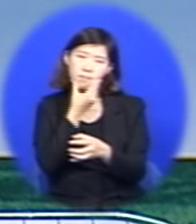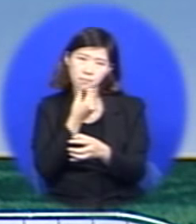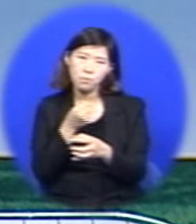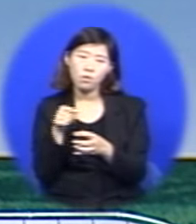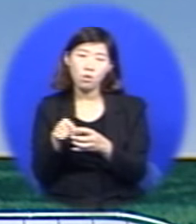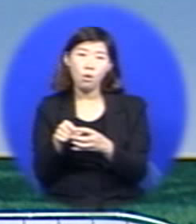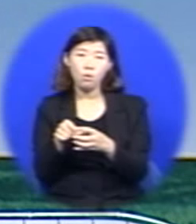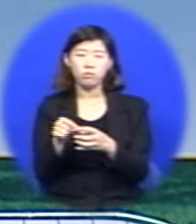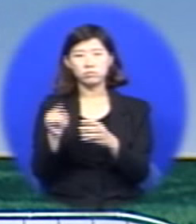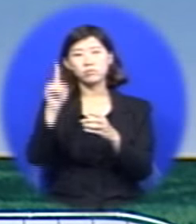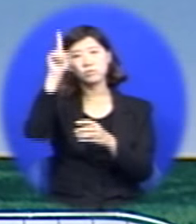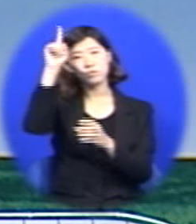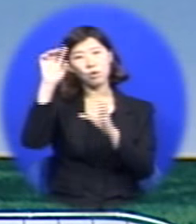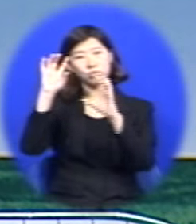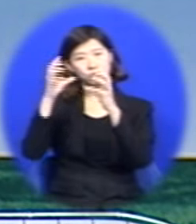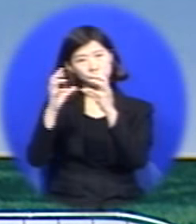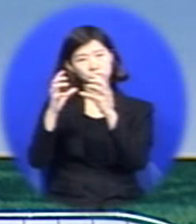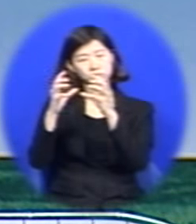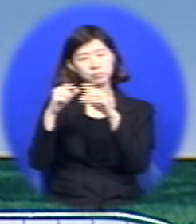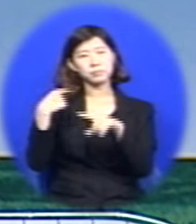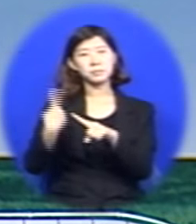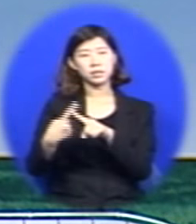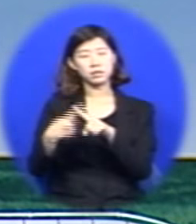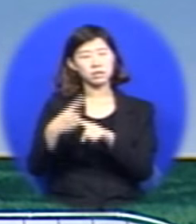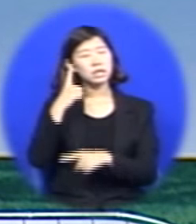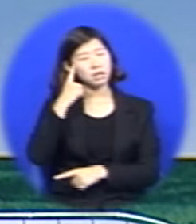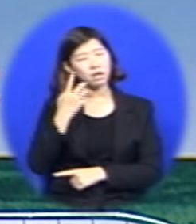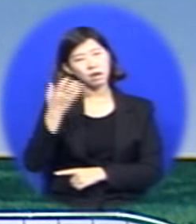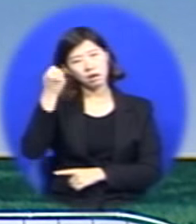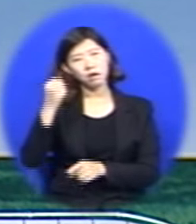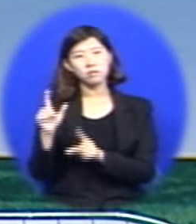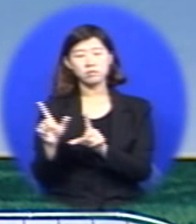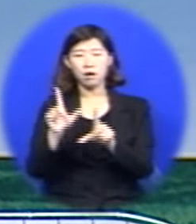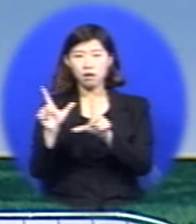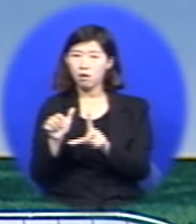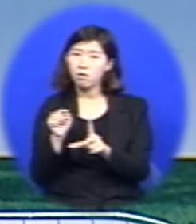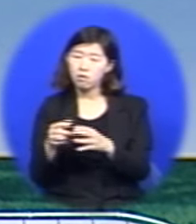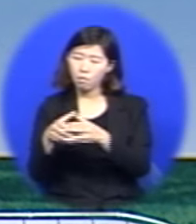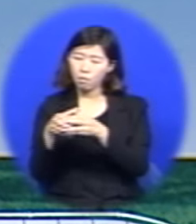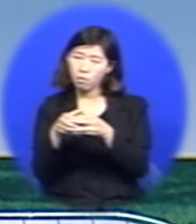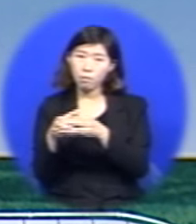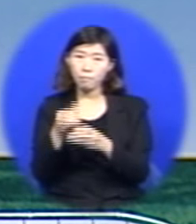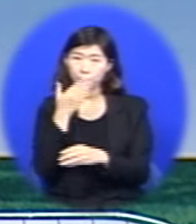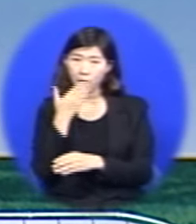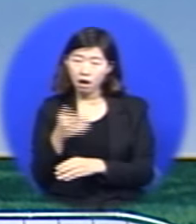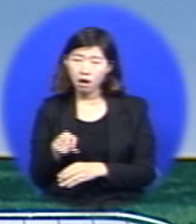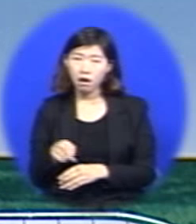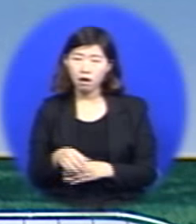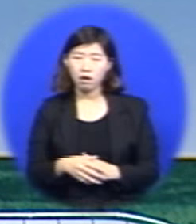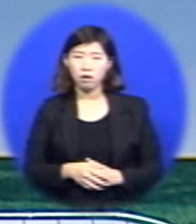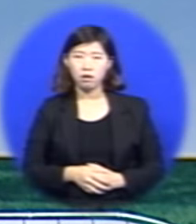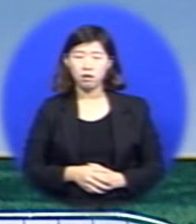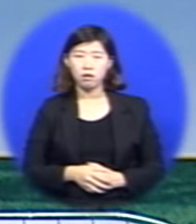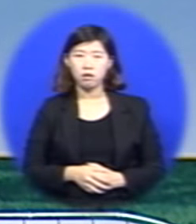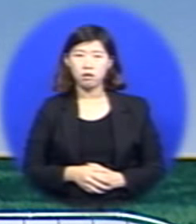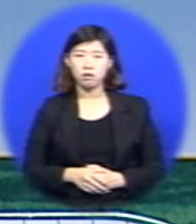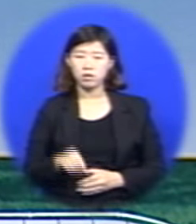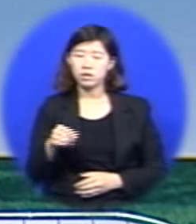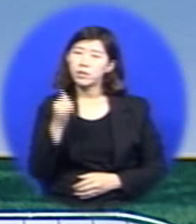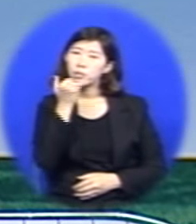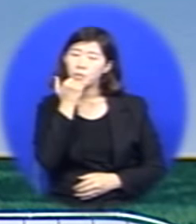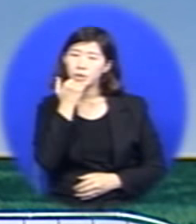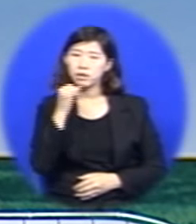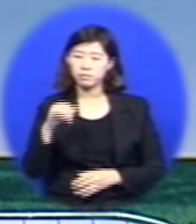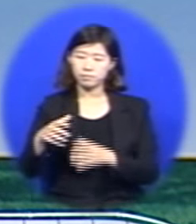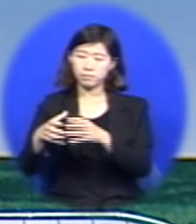같은 곳이라고 그렇게 느끼고 살아요. 어떻게 그게 가능하지요? 이 브루드호프 공동체